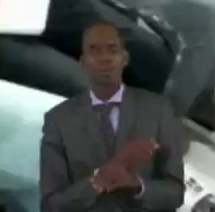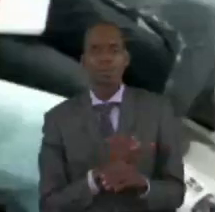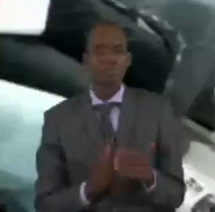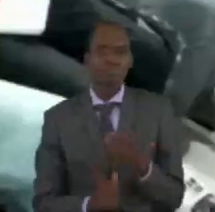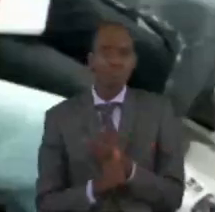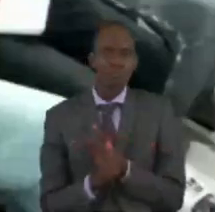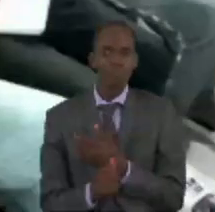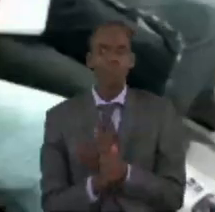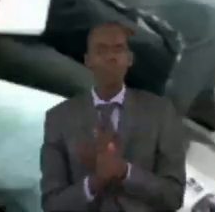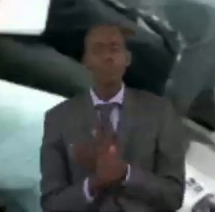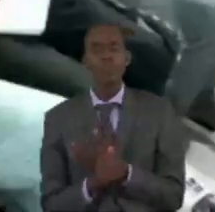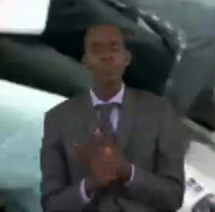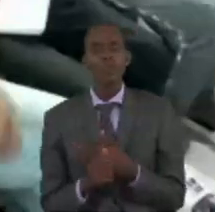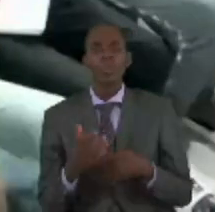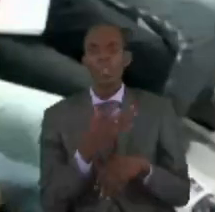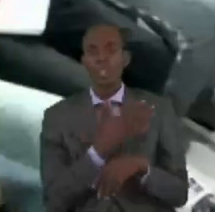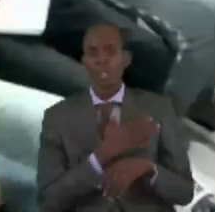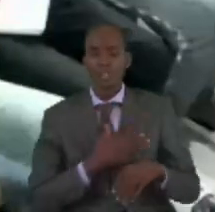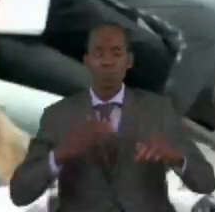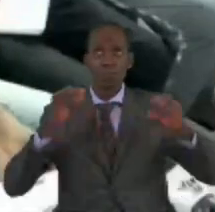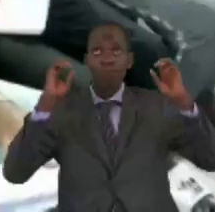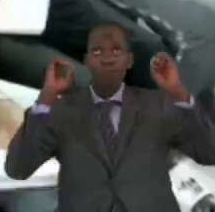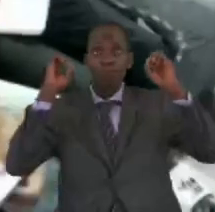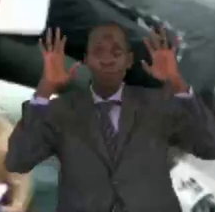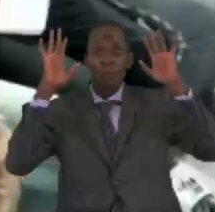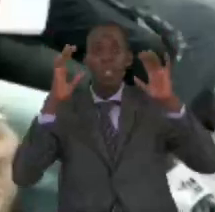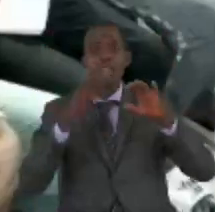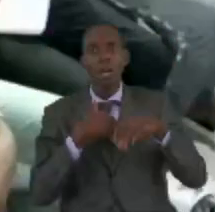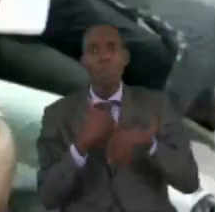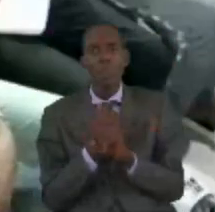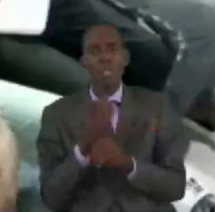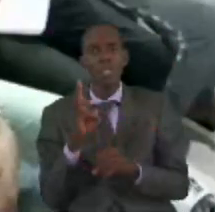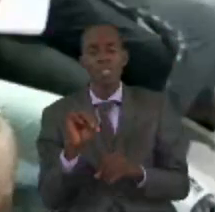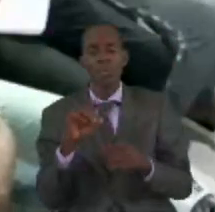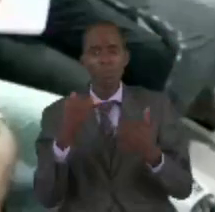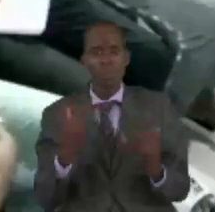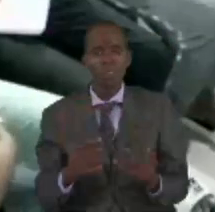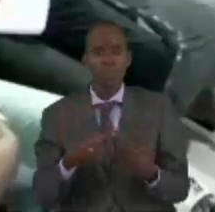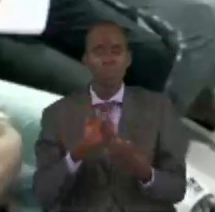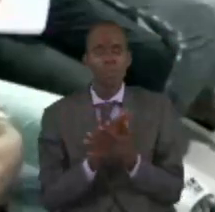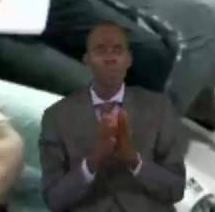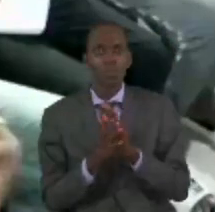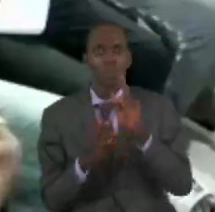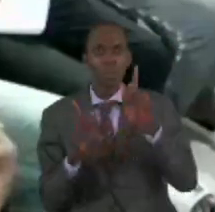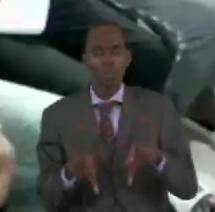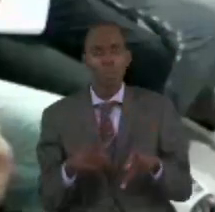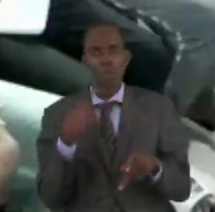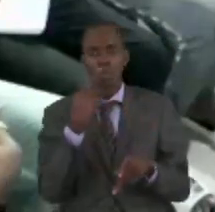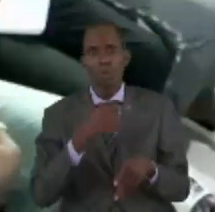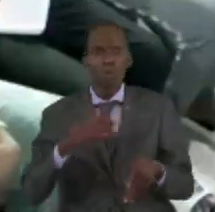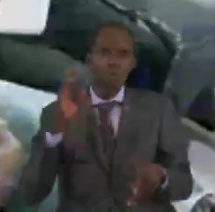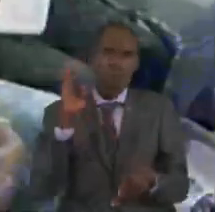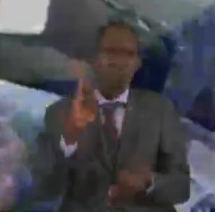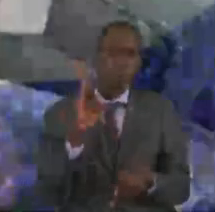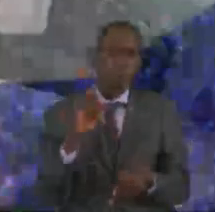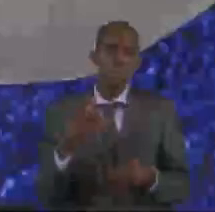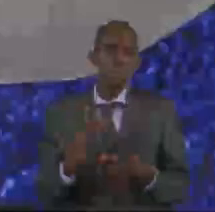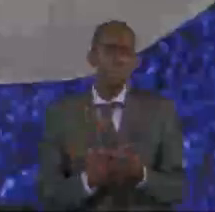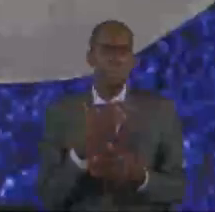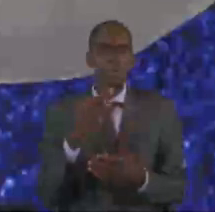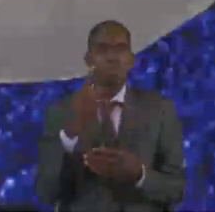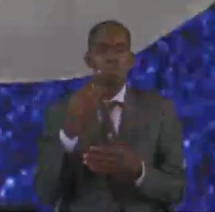un homme méchant, blasphémateur, un homme malfaiteur, meurtrier, pour le transformer en un homme